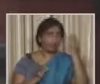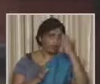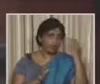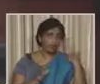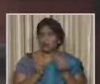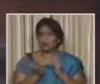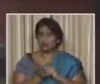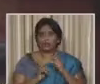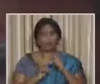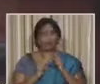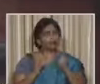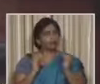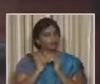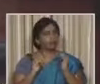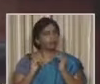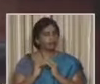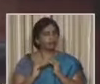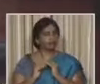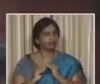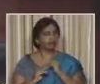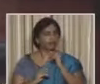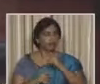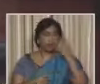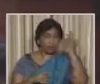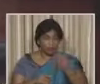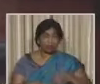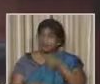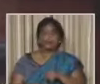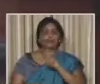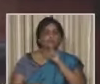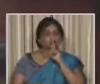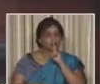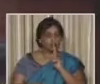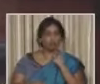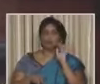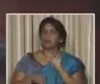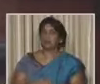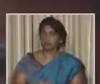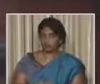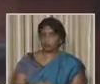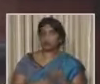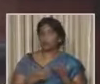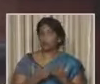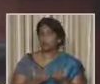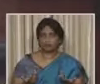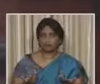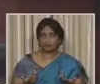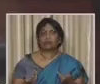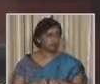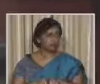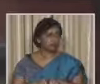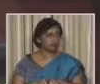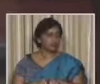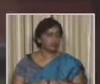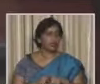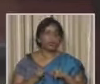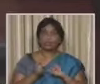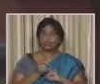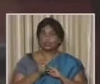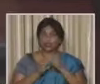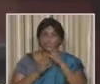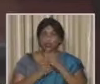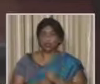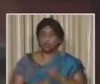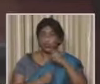பார்த்து DNA பரிசோதனையை செய்து அவர் படுகொலை செய்யப்பட்டார் என உறுதி செய்ய வேண்டிய தேவை எவருக்கு இருக்கிறது? அதை போலவே சாய்ந்த மருந்தில்